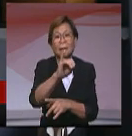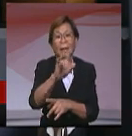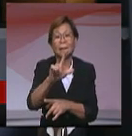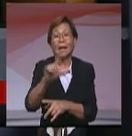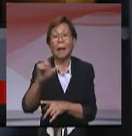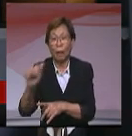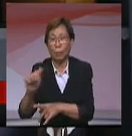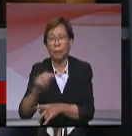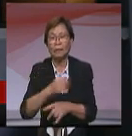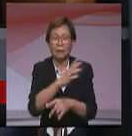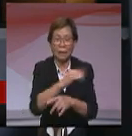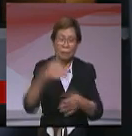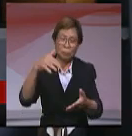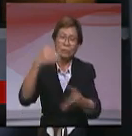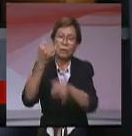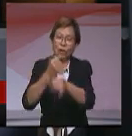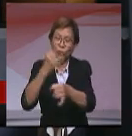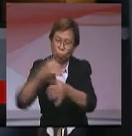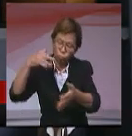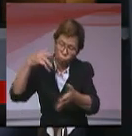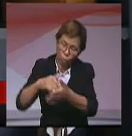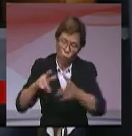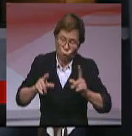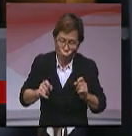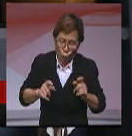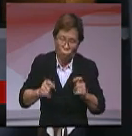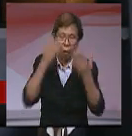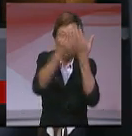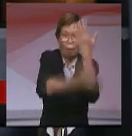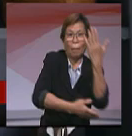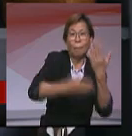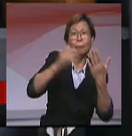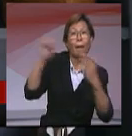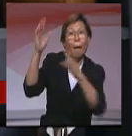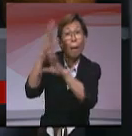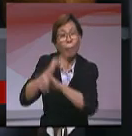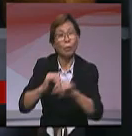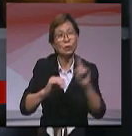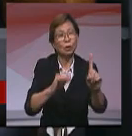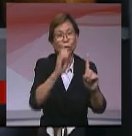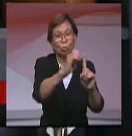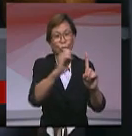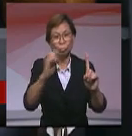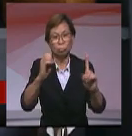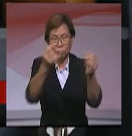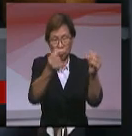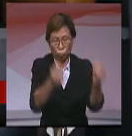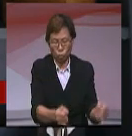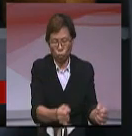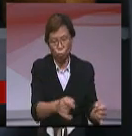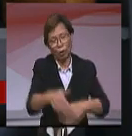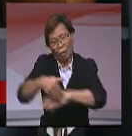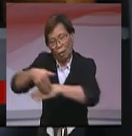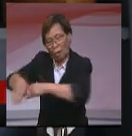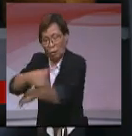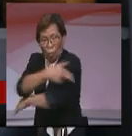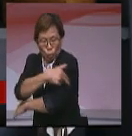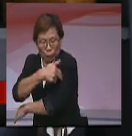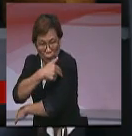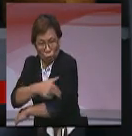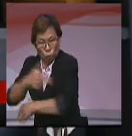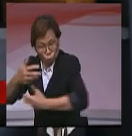Institusi Pengajian Swasta di seluruh negara. 100 individu telah dibawa ke